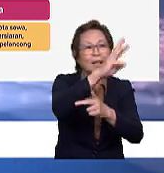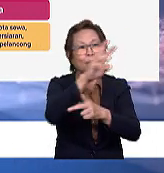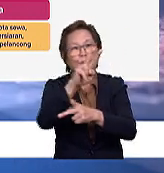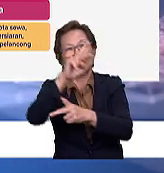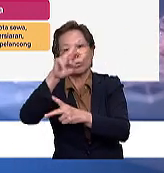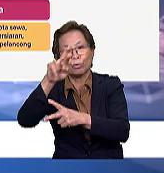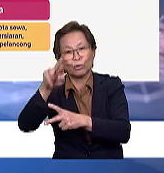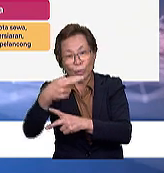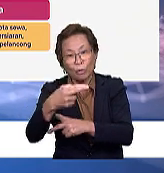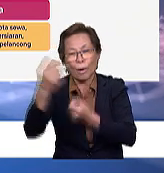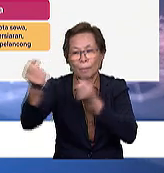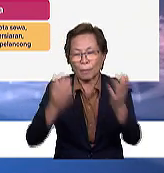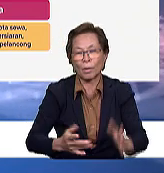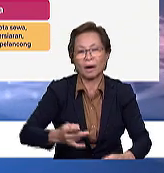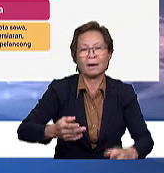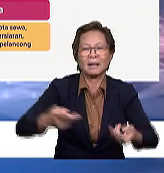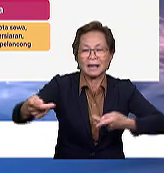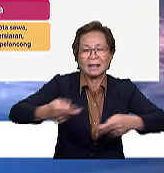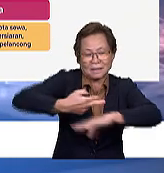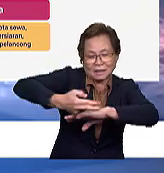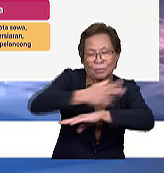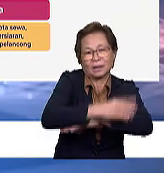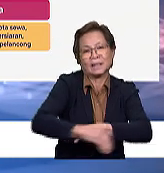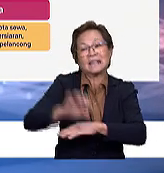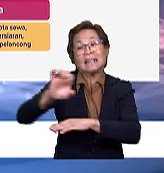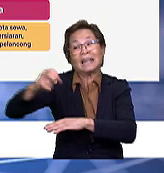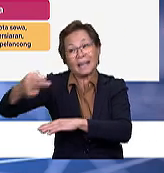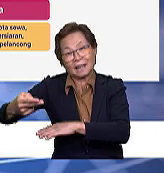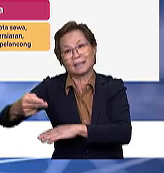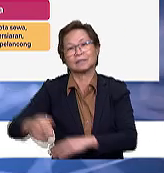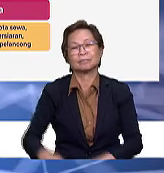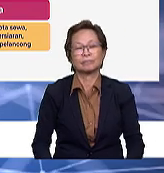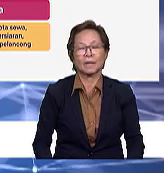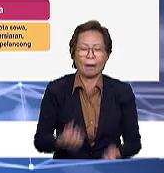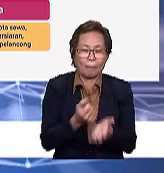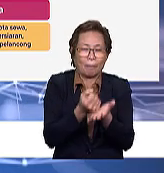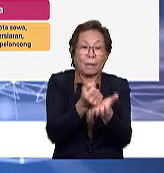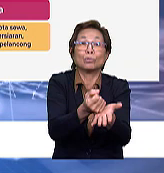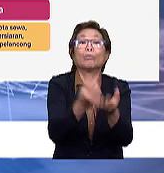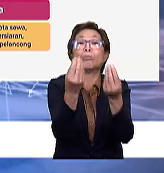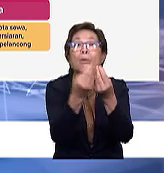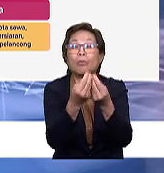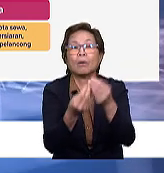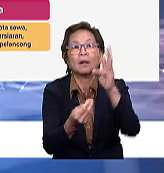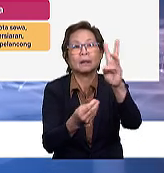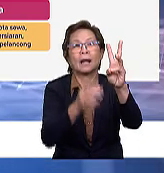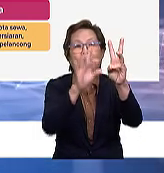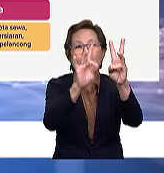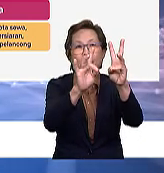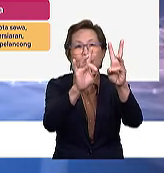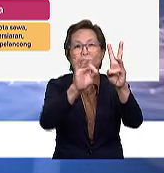62.000 pemadu kritis cewe dan ih heading Hai bantuan ini yang berjumlah